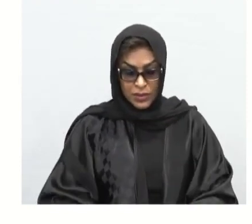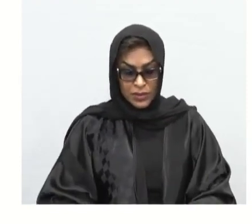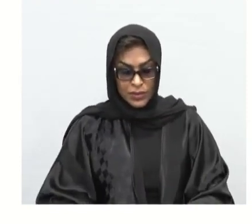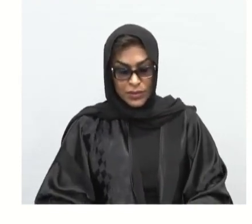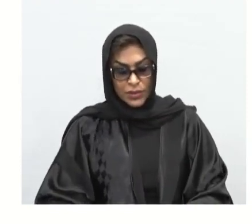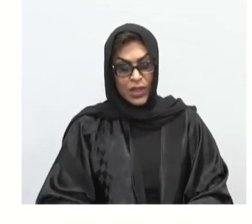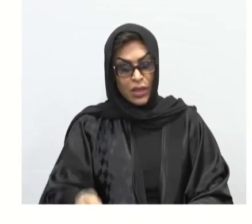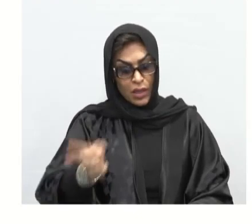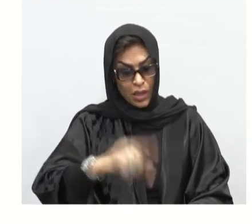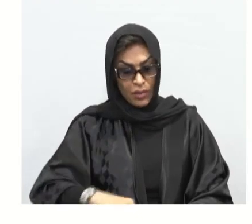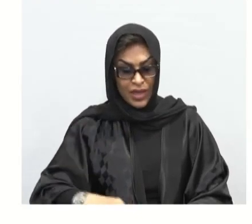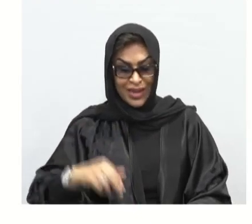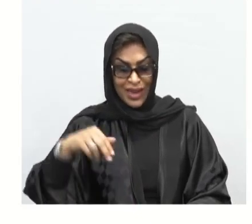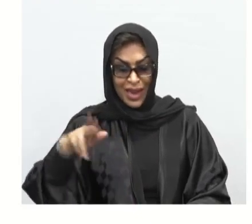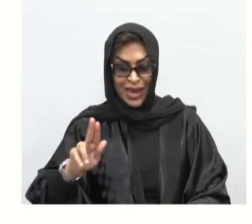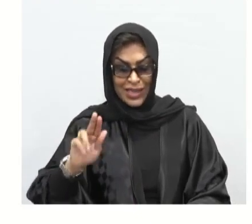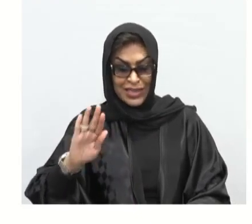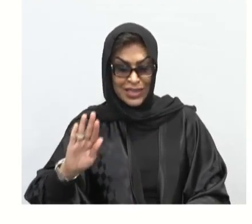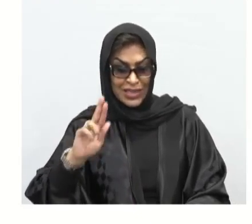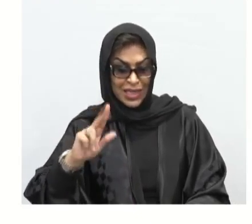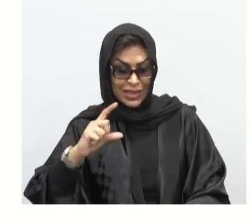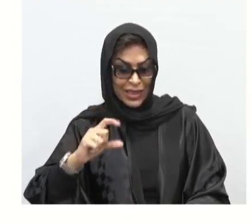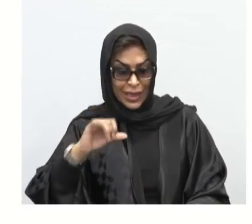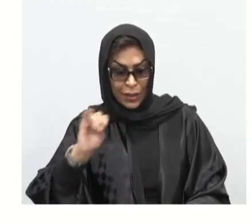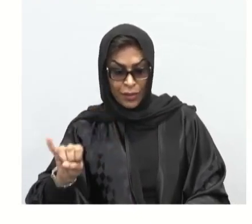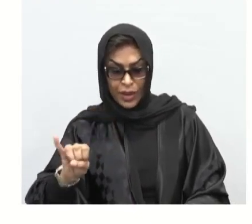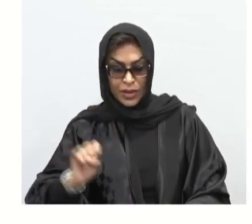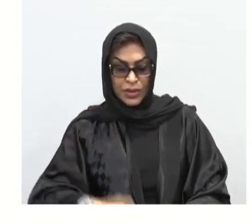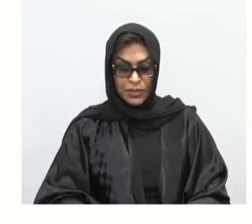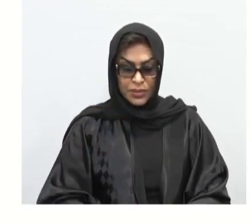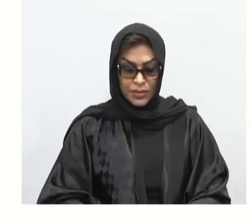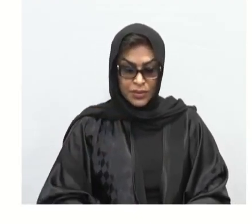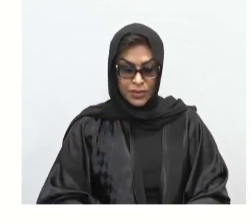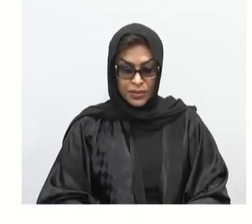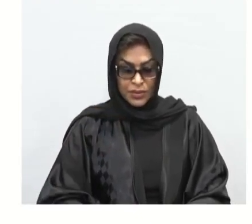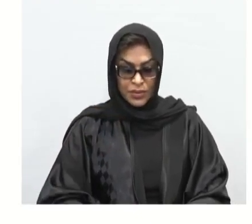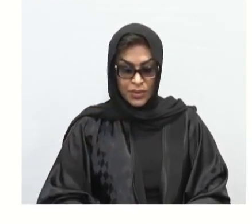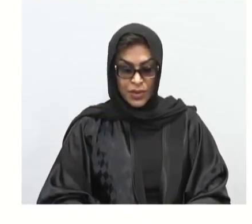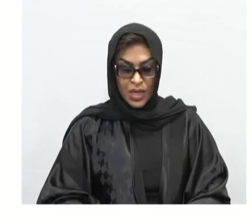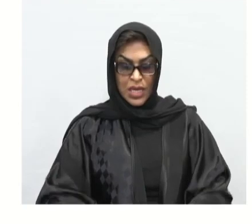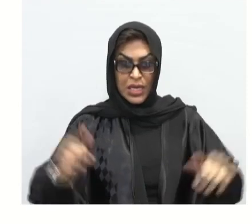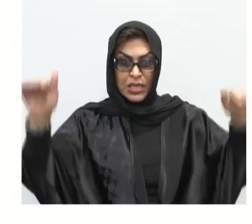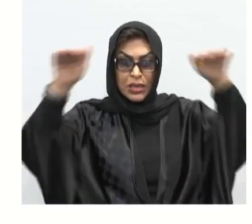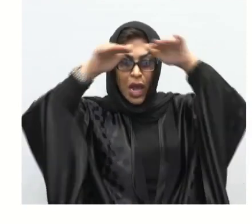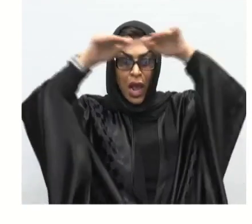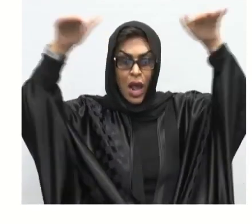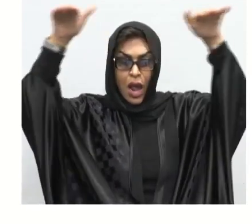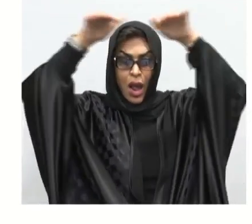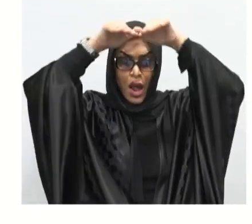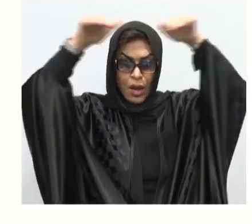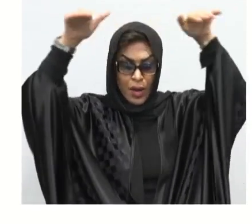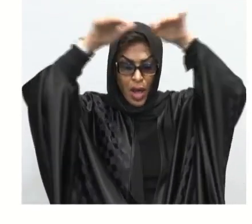كذلك طالب طالبتي انطلقنا للحديث عن السديم وذكرنا بانها سحابه